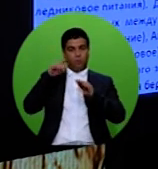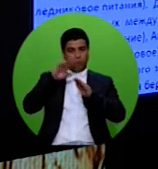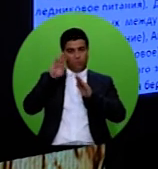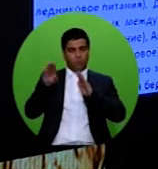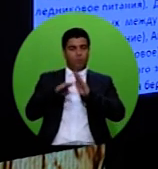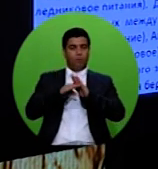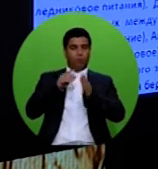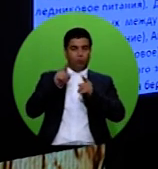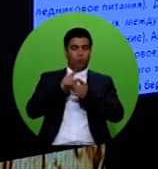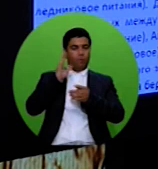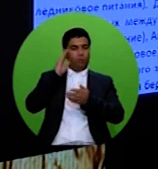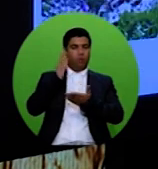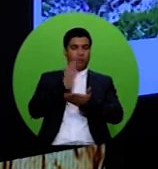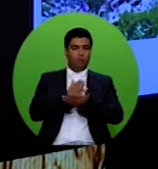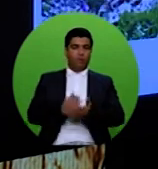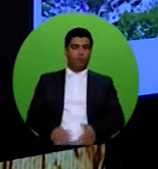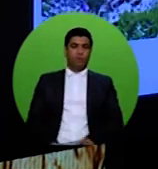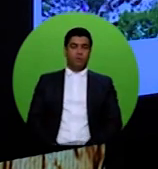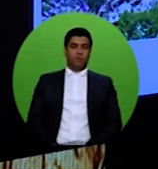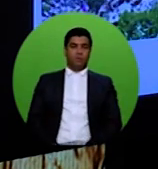подземными водами.